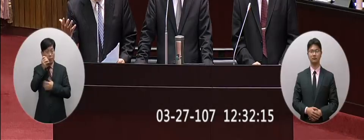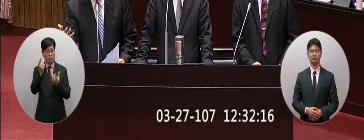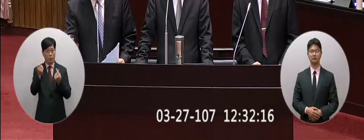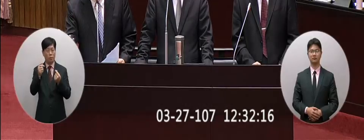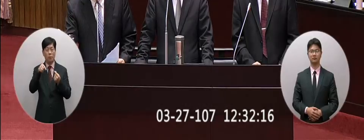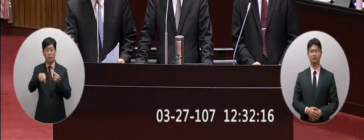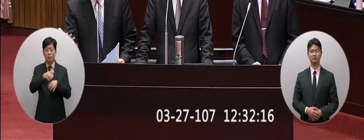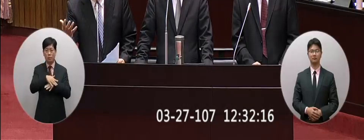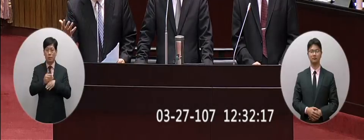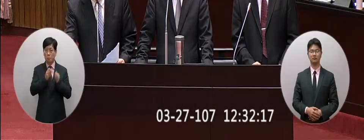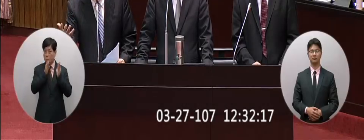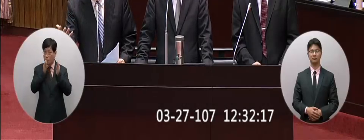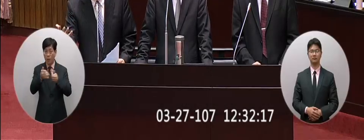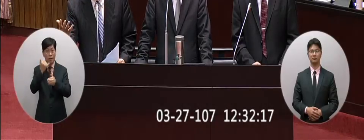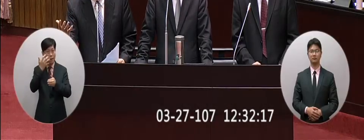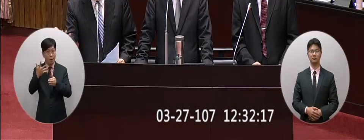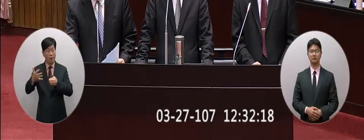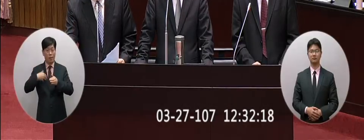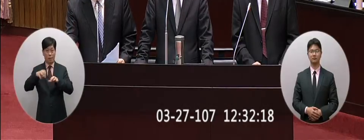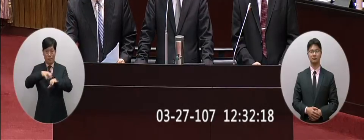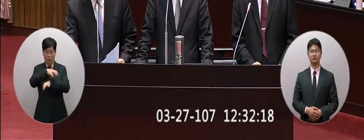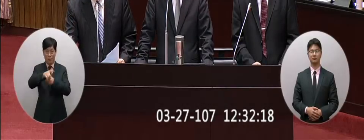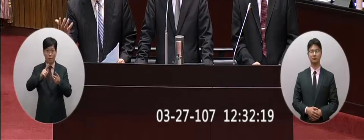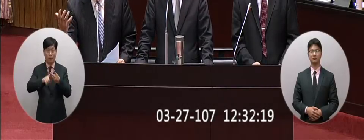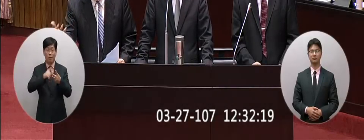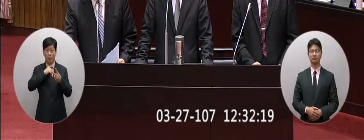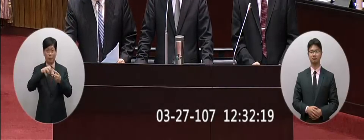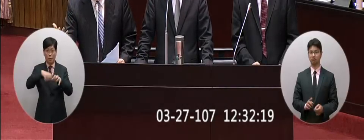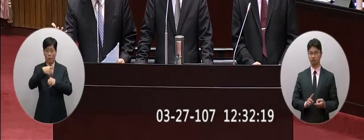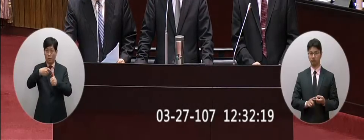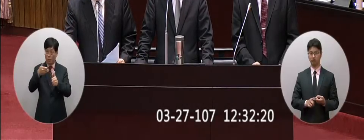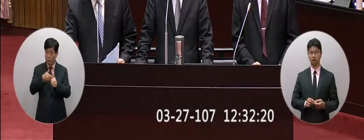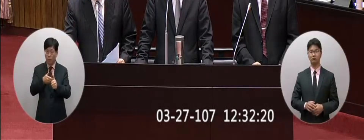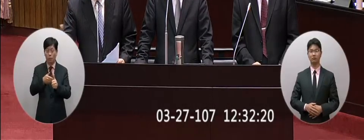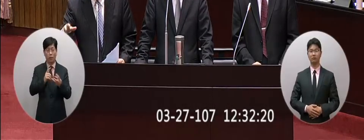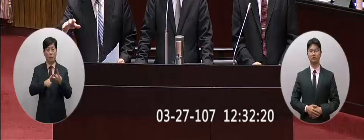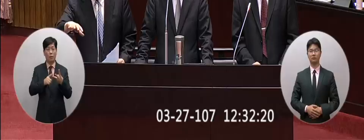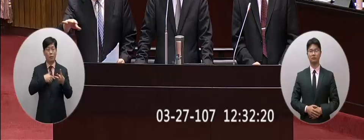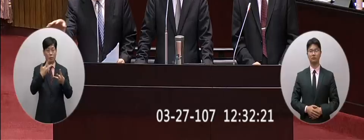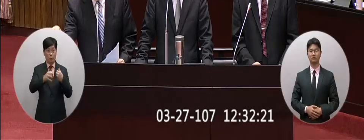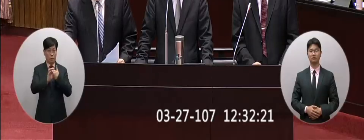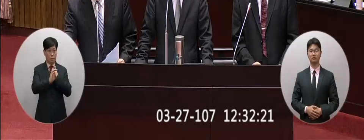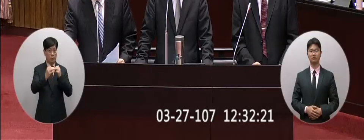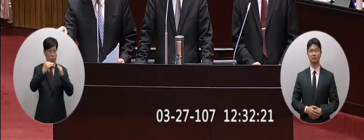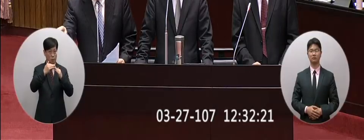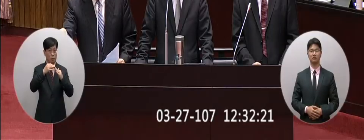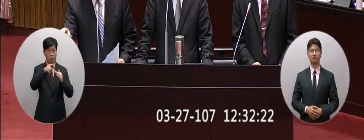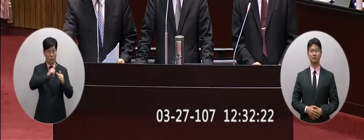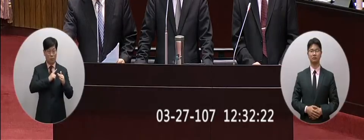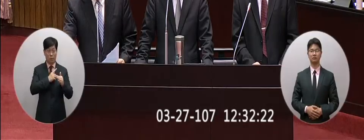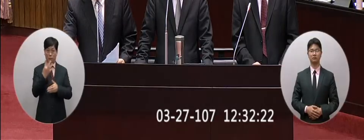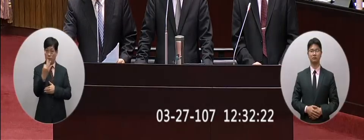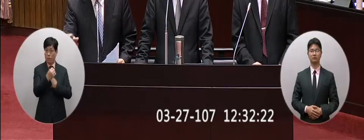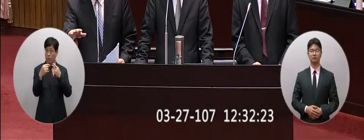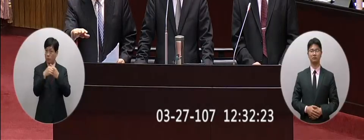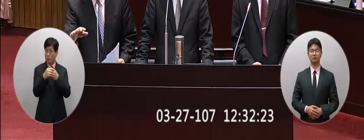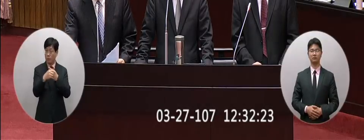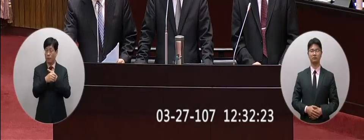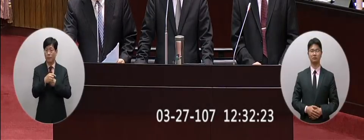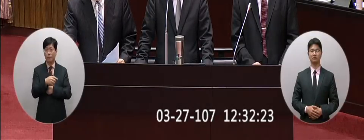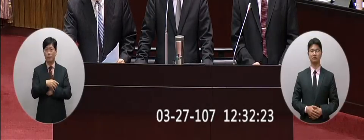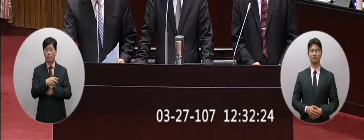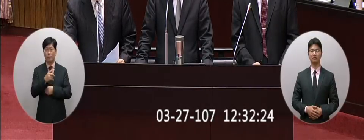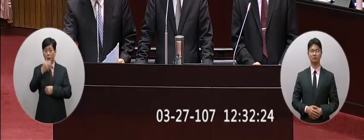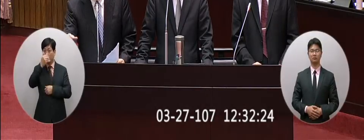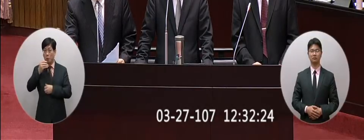向海洋生态环境教育的这个基地，那我们会把水事所在几个研究的这个跟